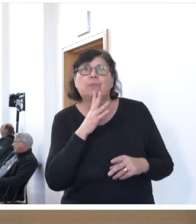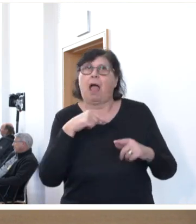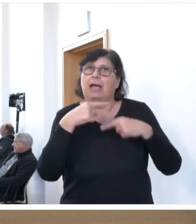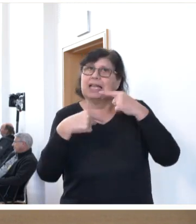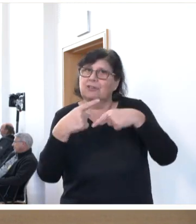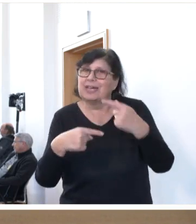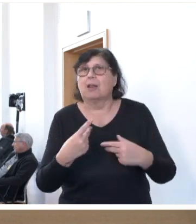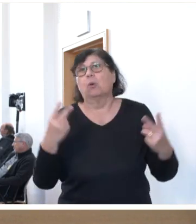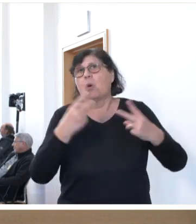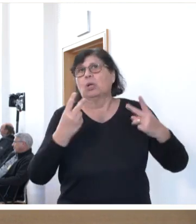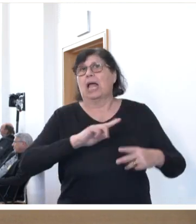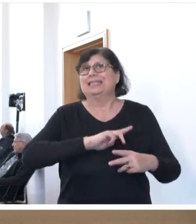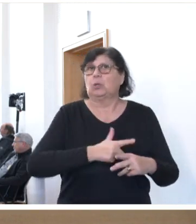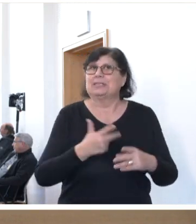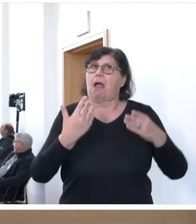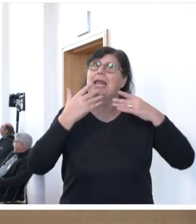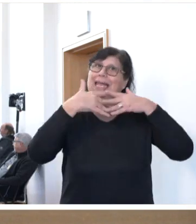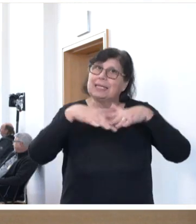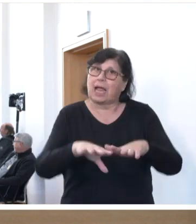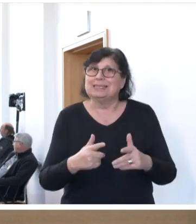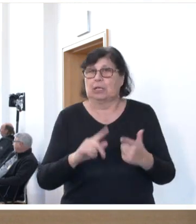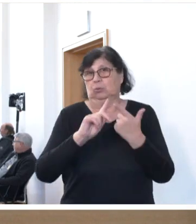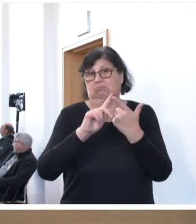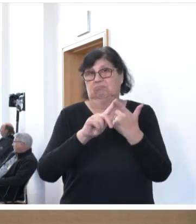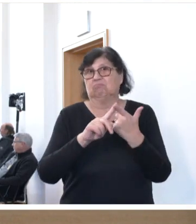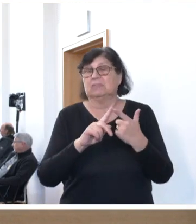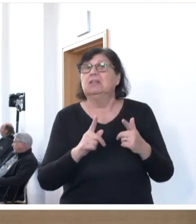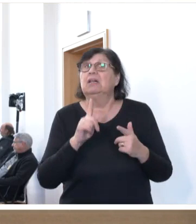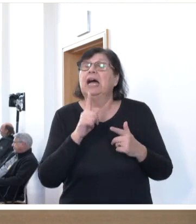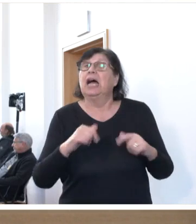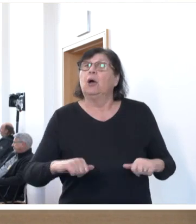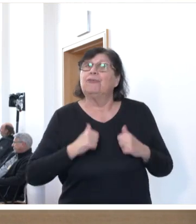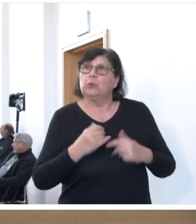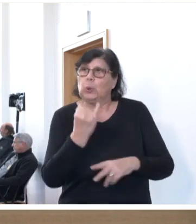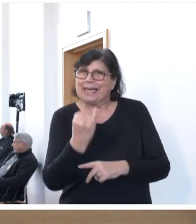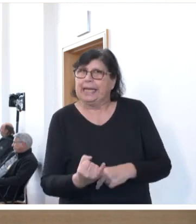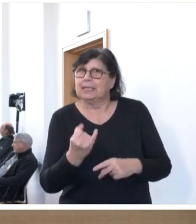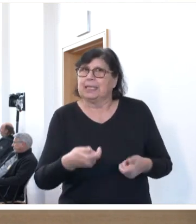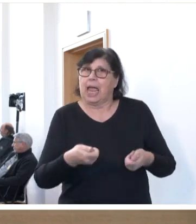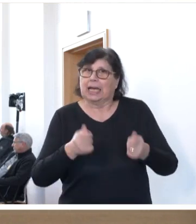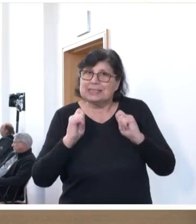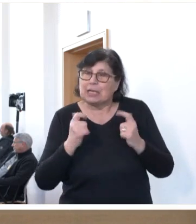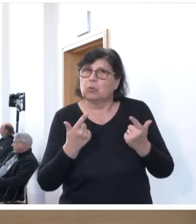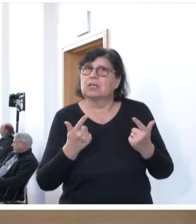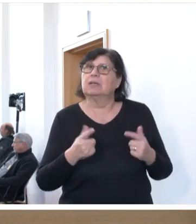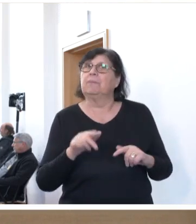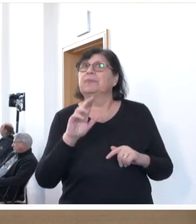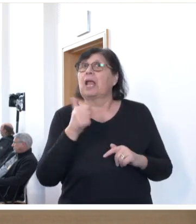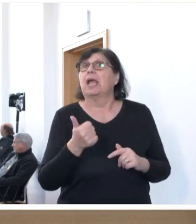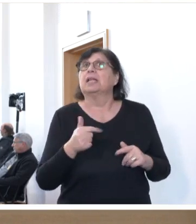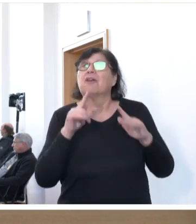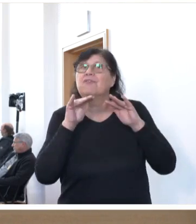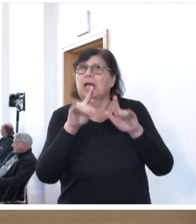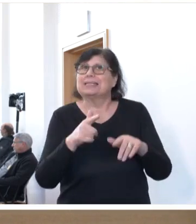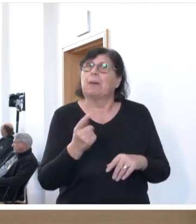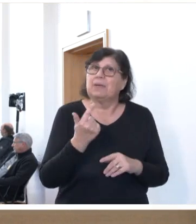im Bereich der sozialen Integration. Zweitens, die frühkindliche Erziehung ist ein wirksames